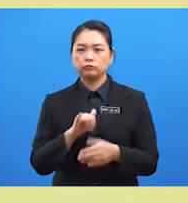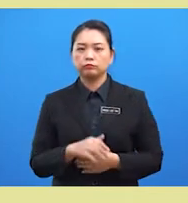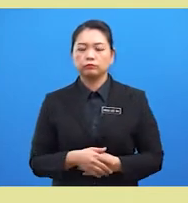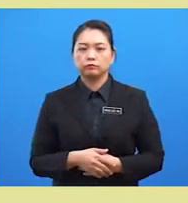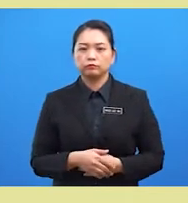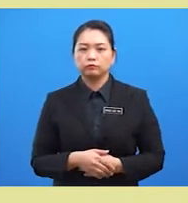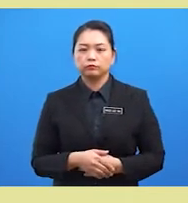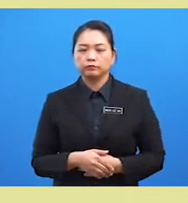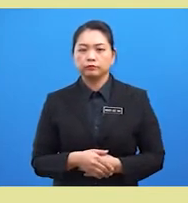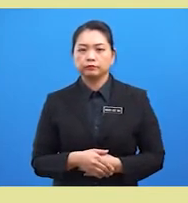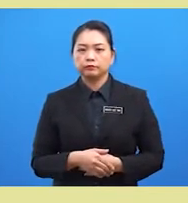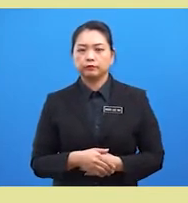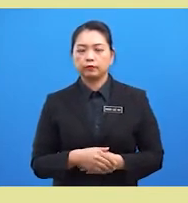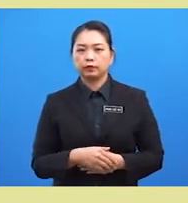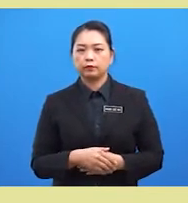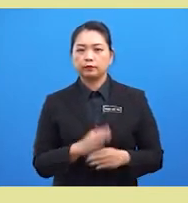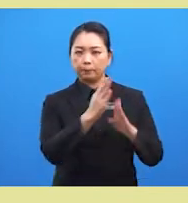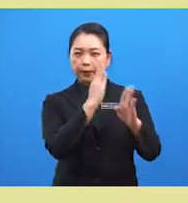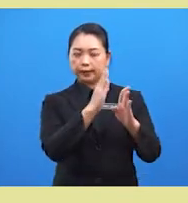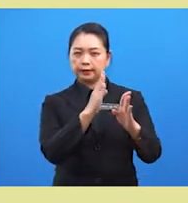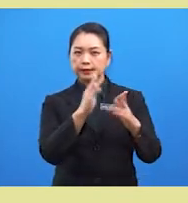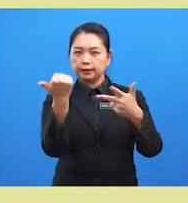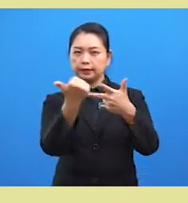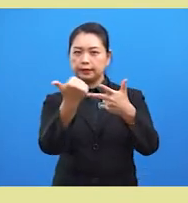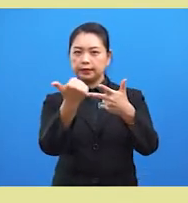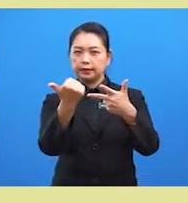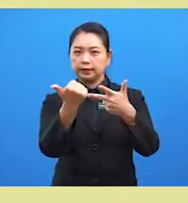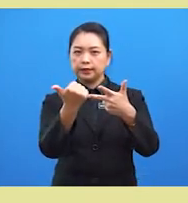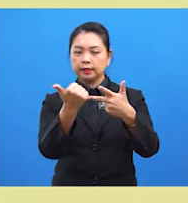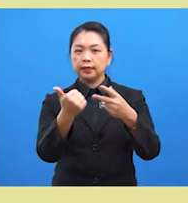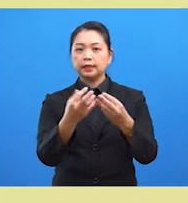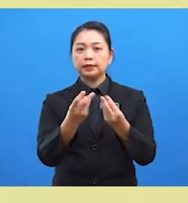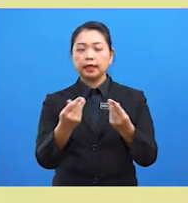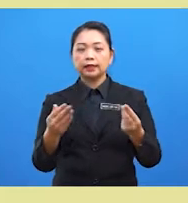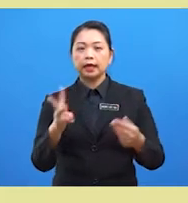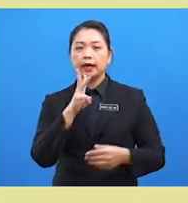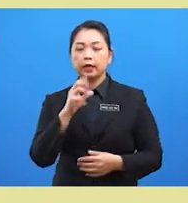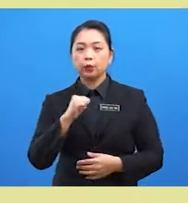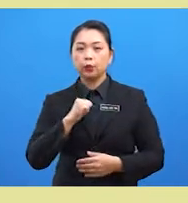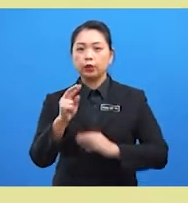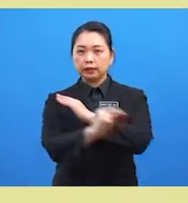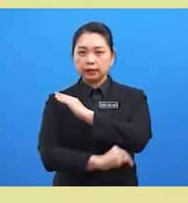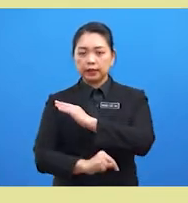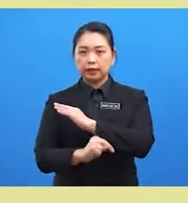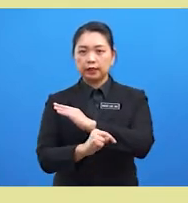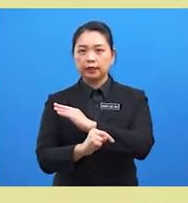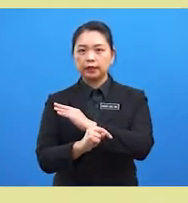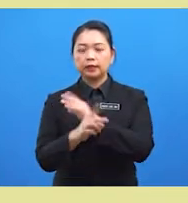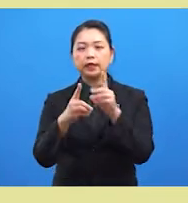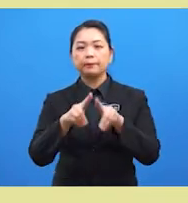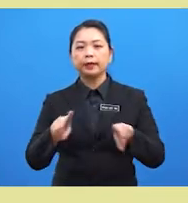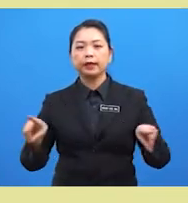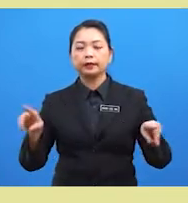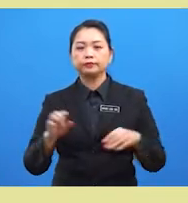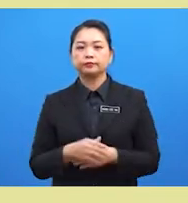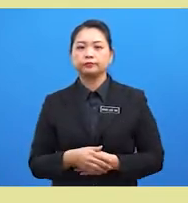Dalam baris ketiga, Tanah Airku Negeri Nan Damai, terdapat pengulangan bunyi